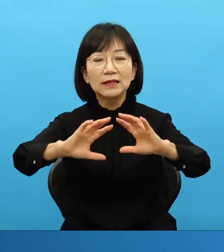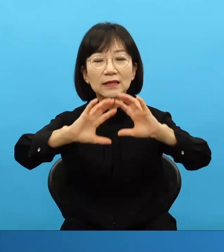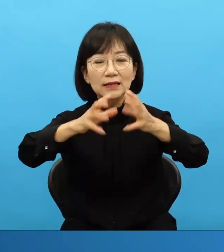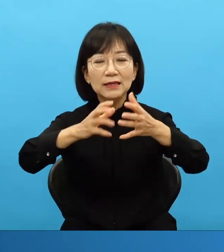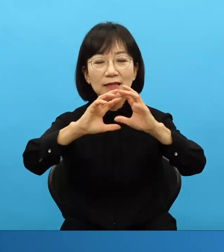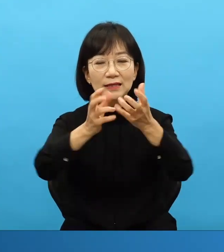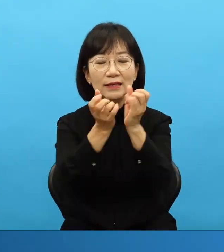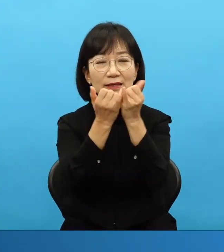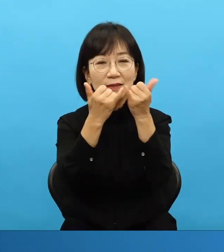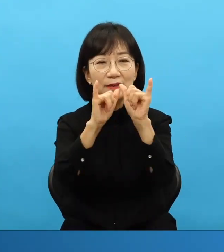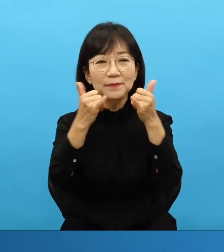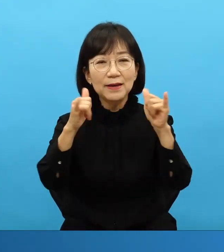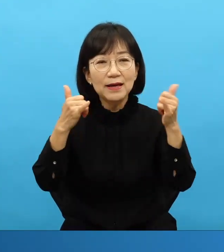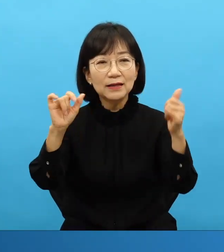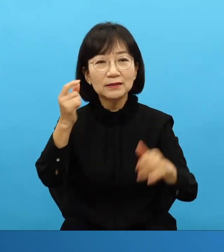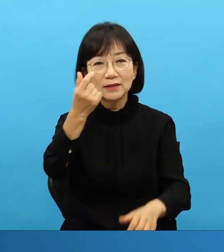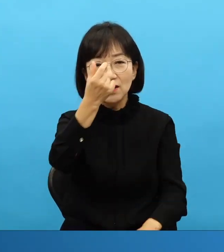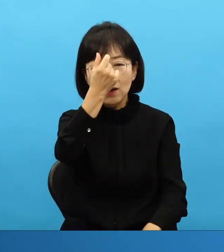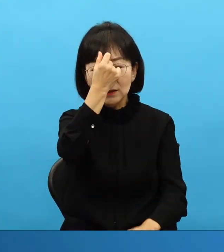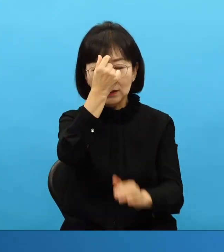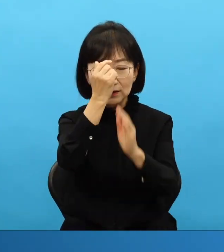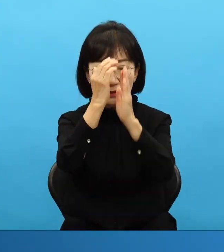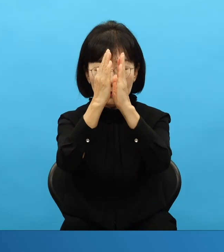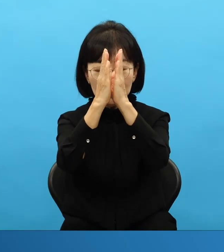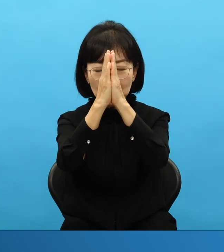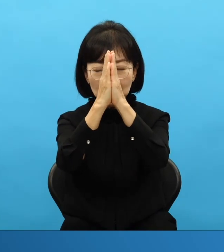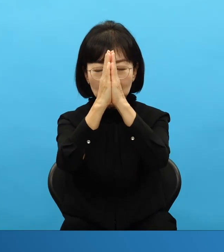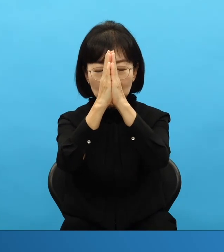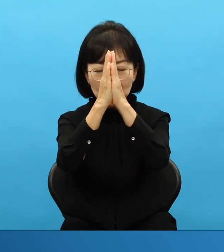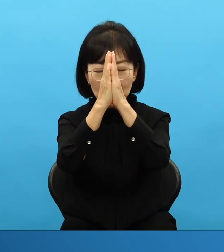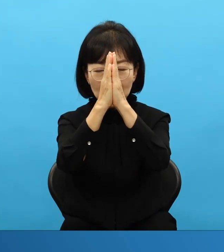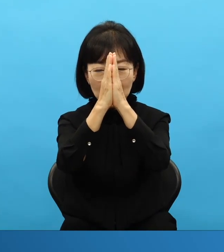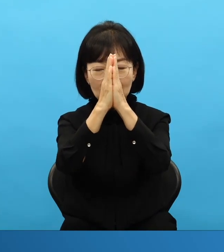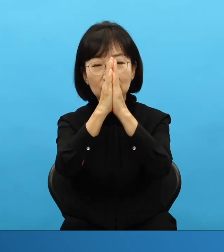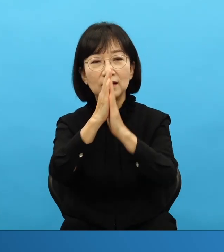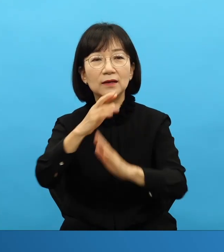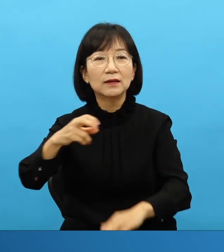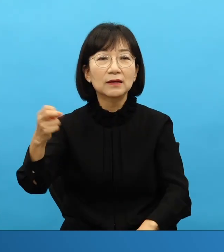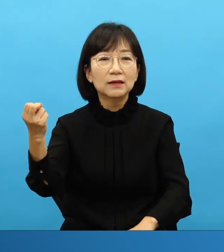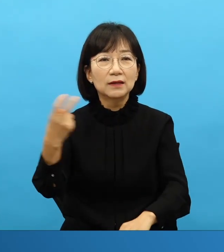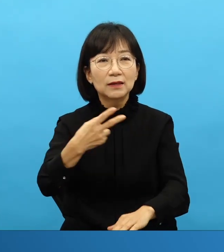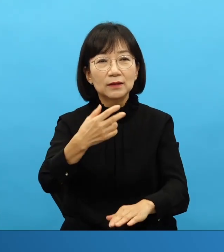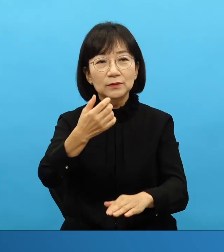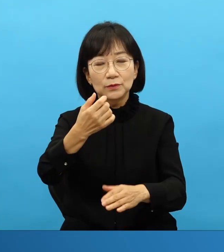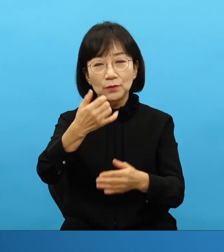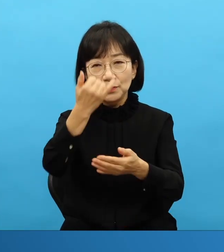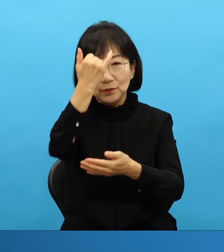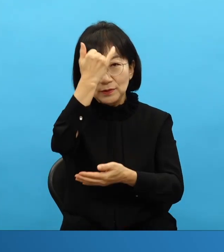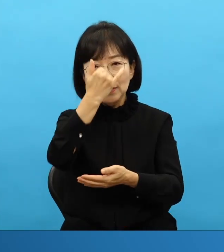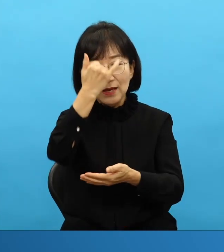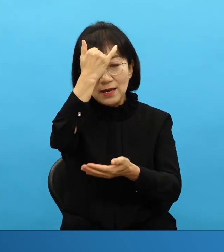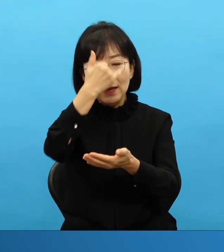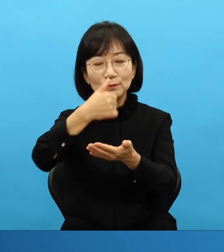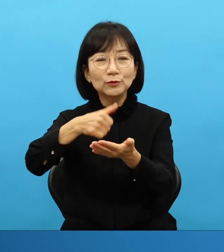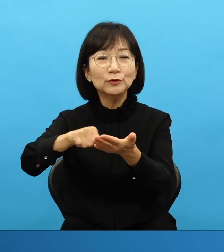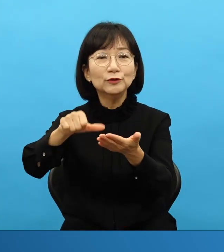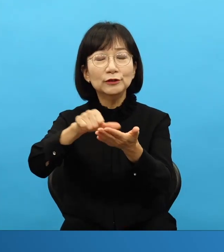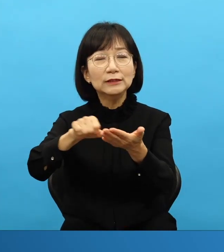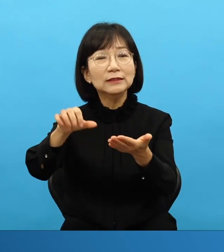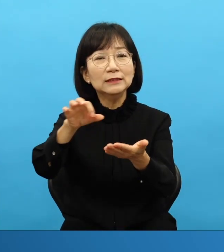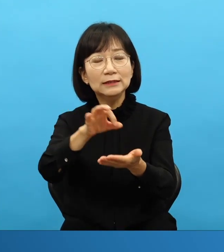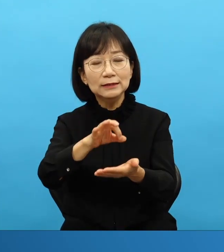이 백성 기도와 또 예물